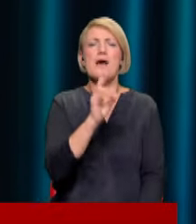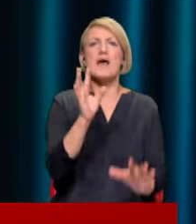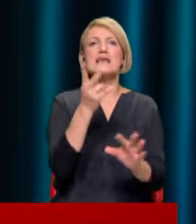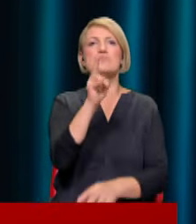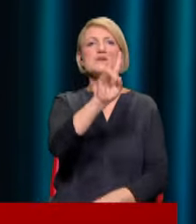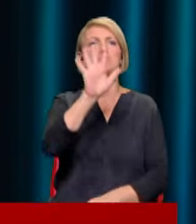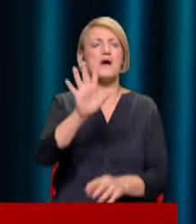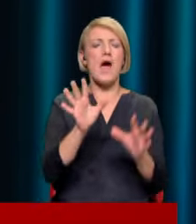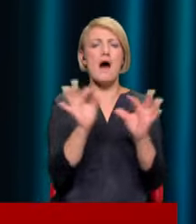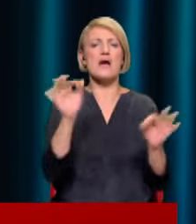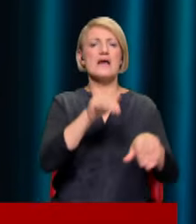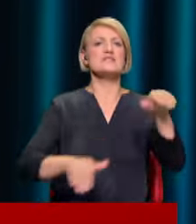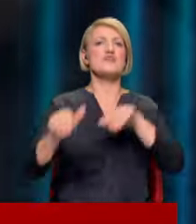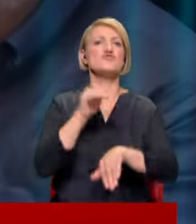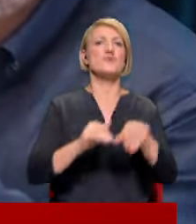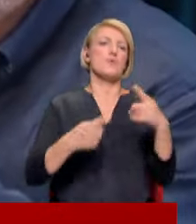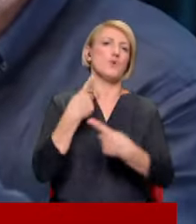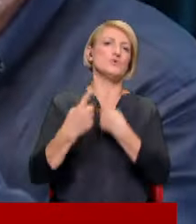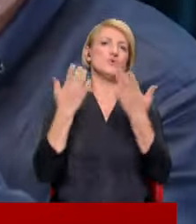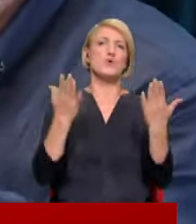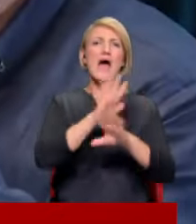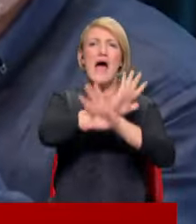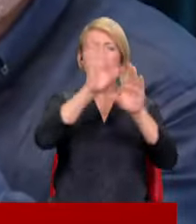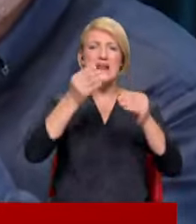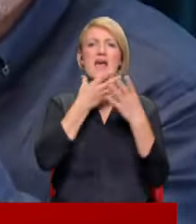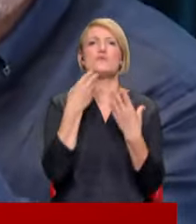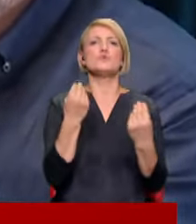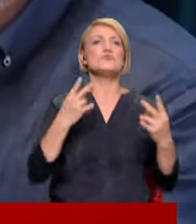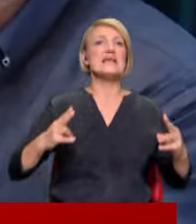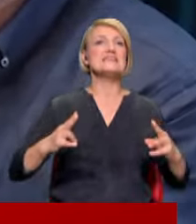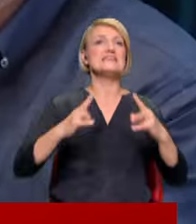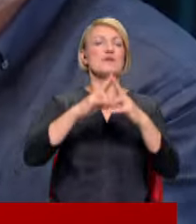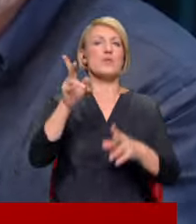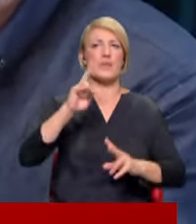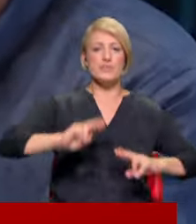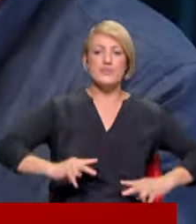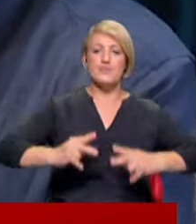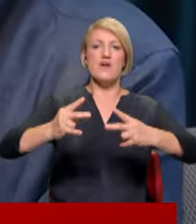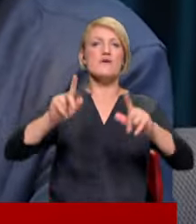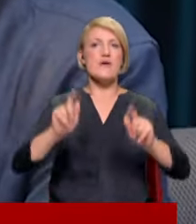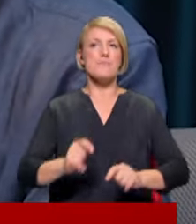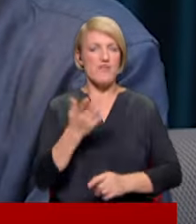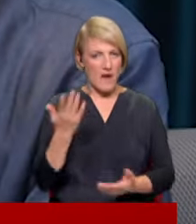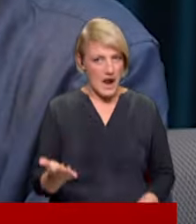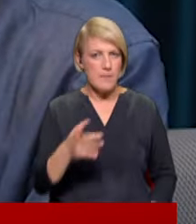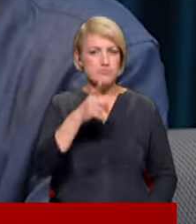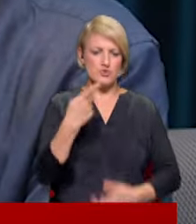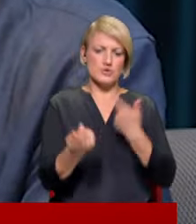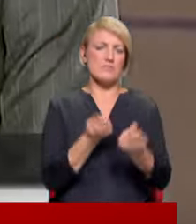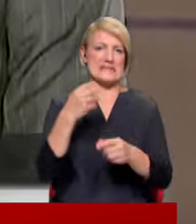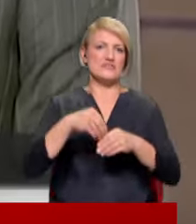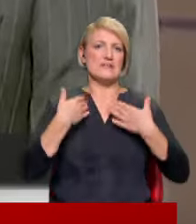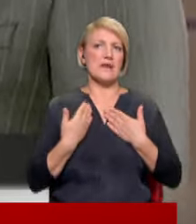erken seçimi bu ülke konuşur hani her şeyin en güzel zirvesinde devretmek var ya ben onun çabası